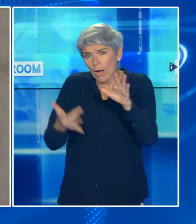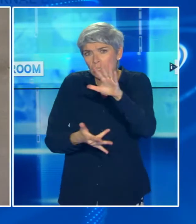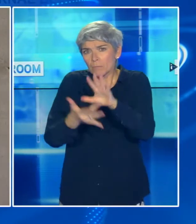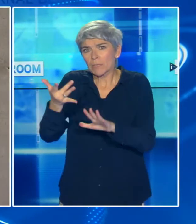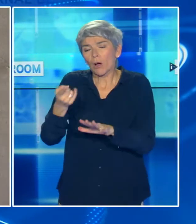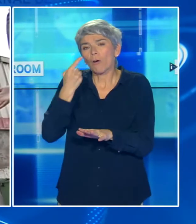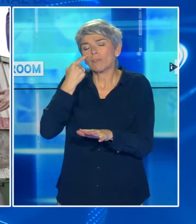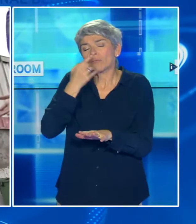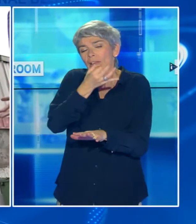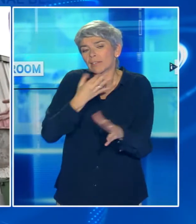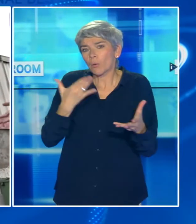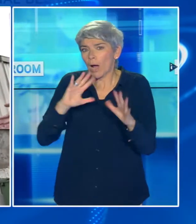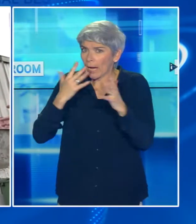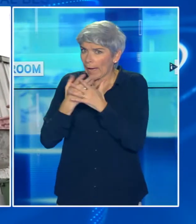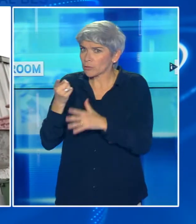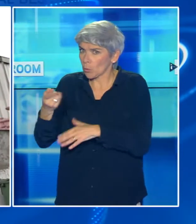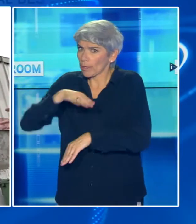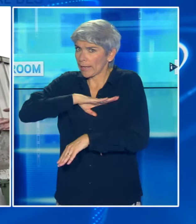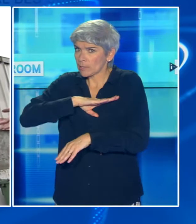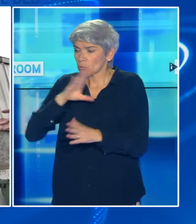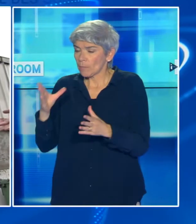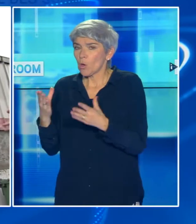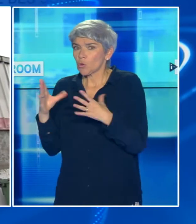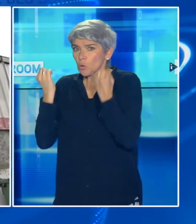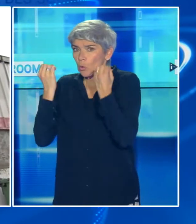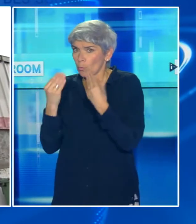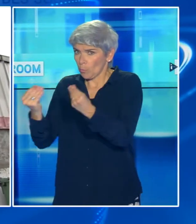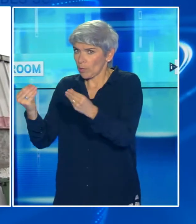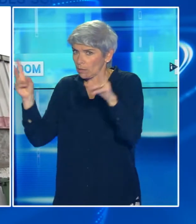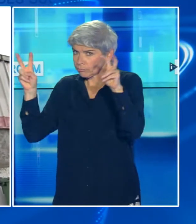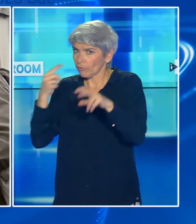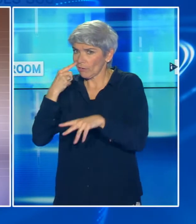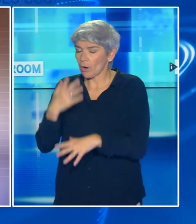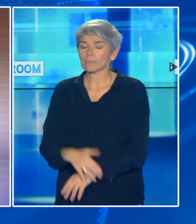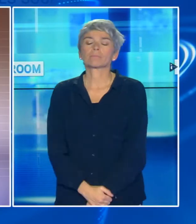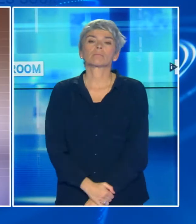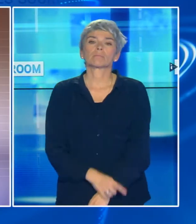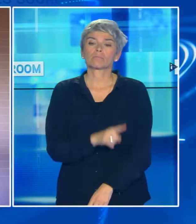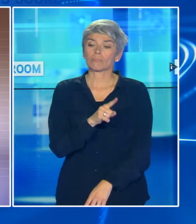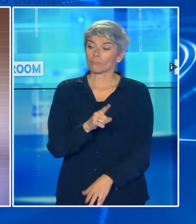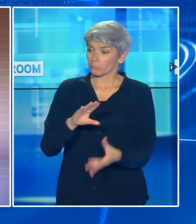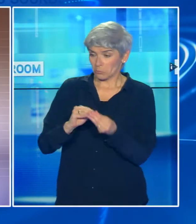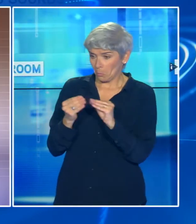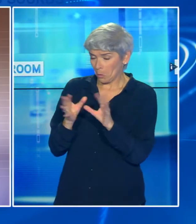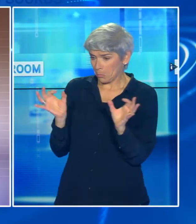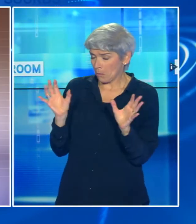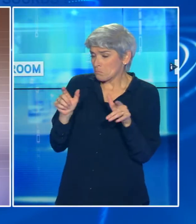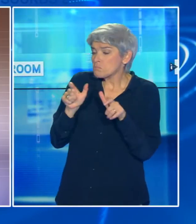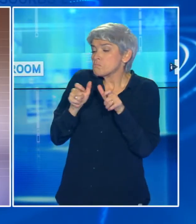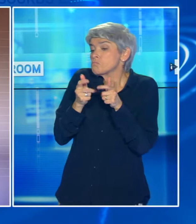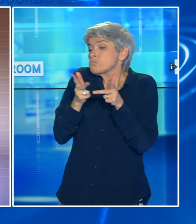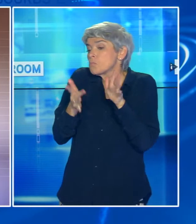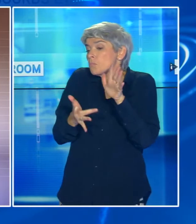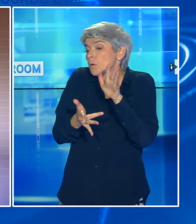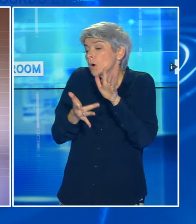puis vous allez entendre aussi la réaction de la responsable du secours populaire. Ça ne me pose pas de problème que quelques réfugiés politiques